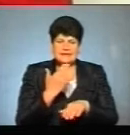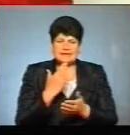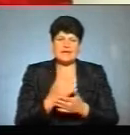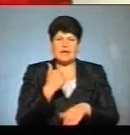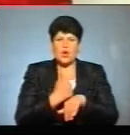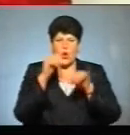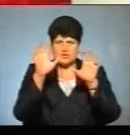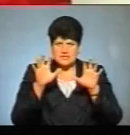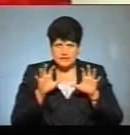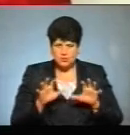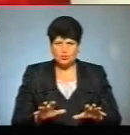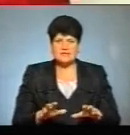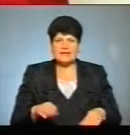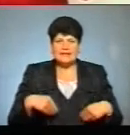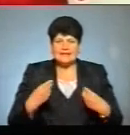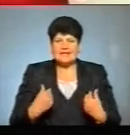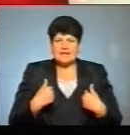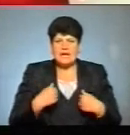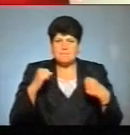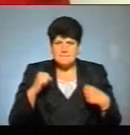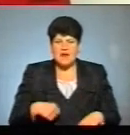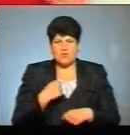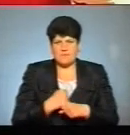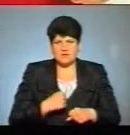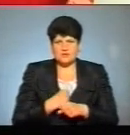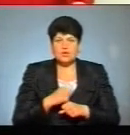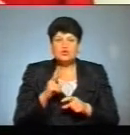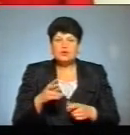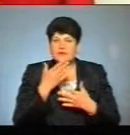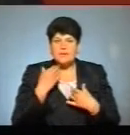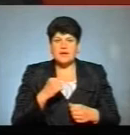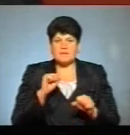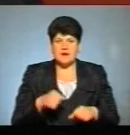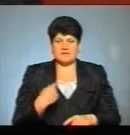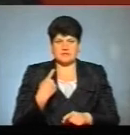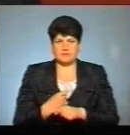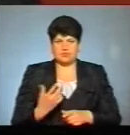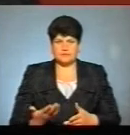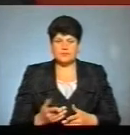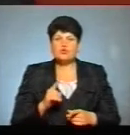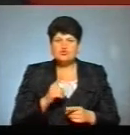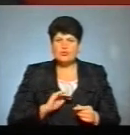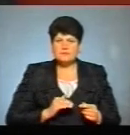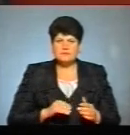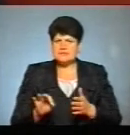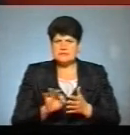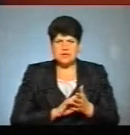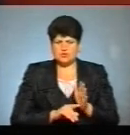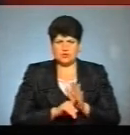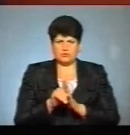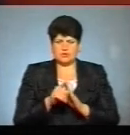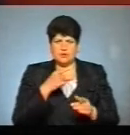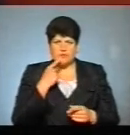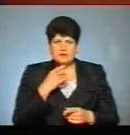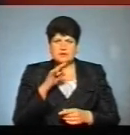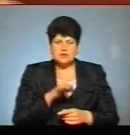нас є гарант Конституції, яка надає нам право працювати. Його ніхто не має права заборонити. Чому підприємці одразу не почали такі висловлювання про те,